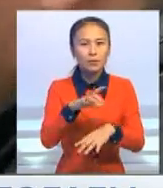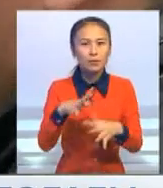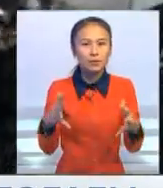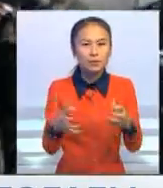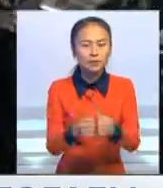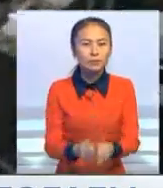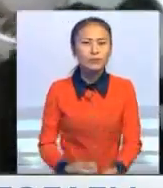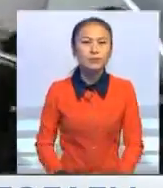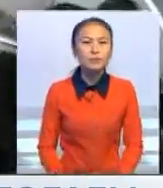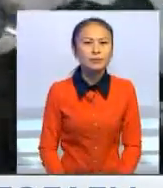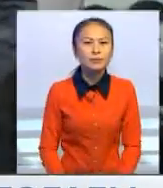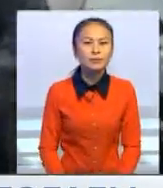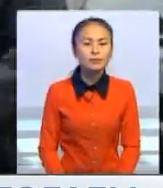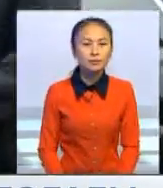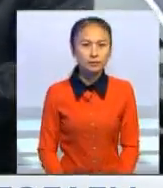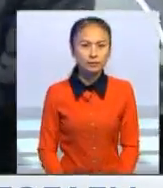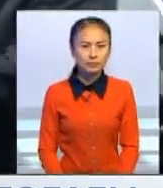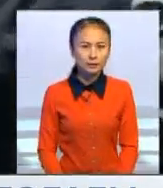алынған.